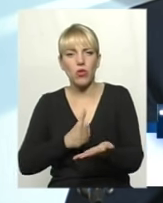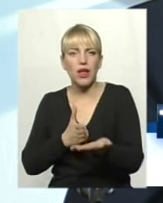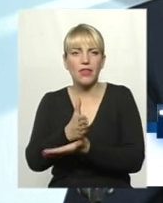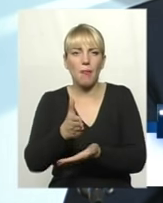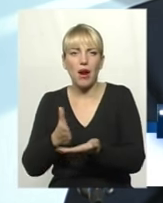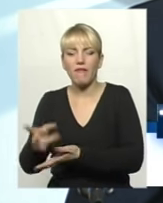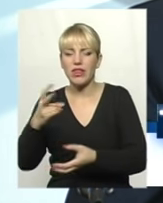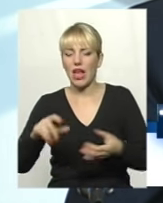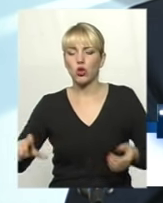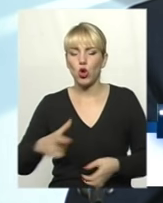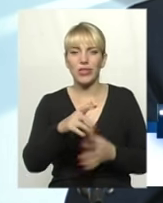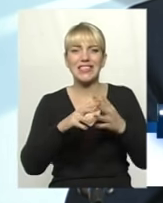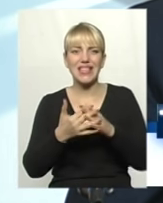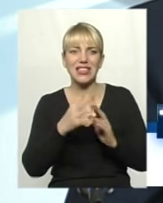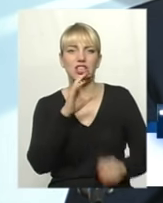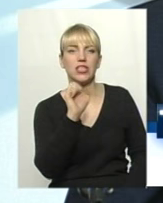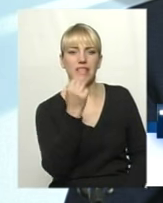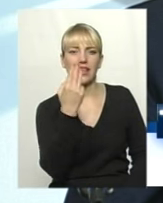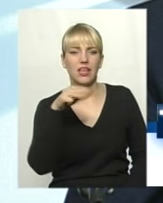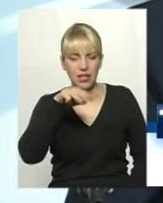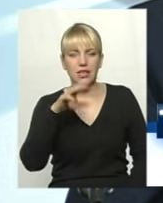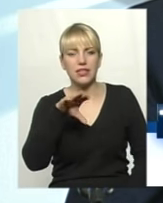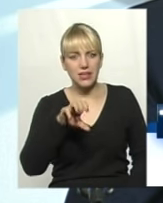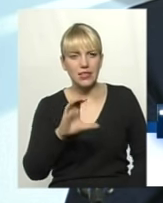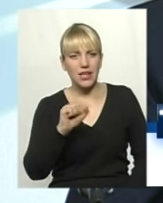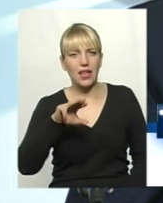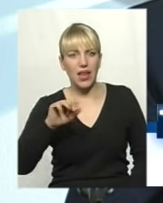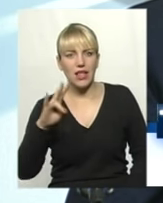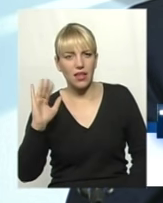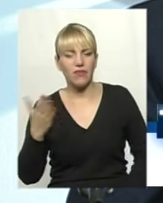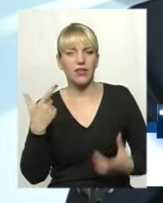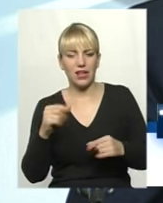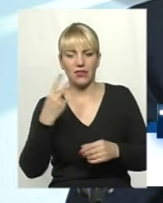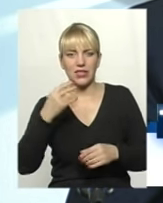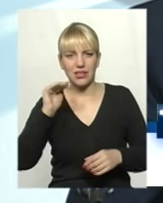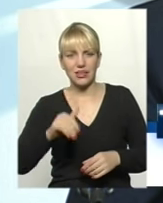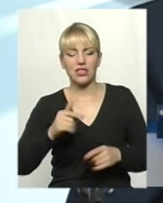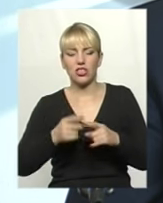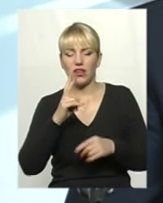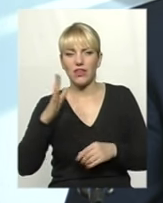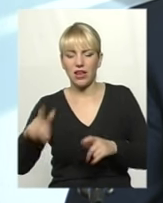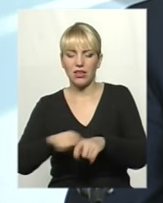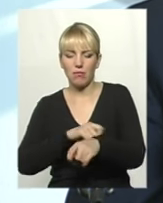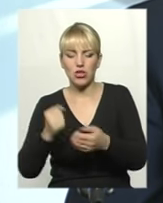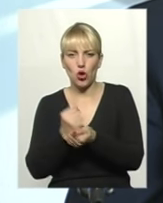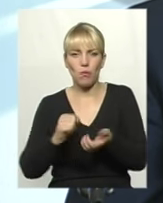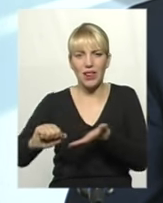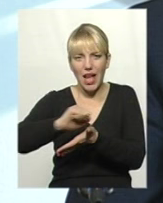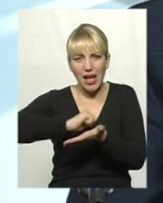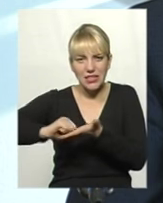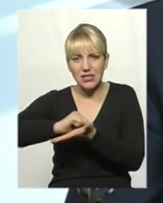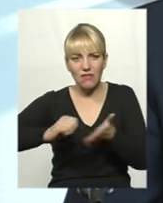по селищу Сатанів, де більше 10 тисяч квадратних метрів ми зробили, каже, асфальтове покриття